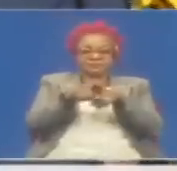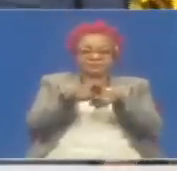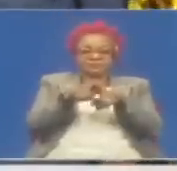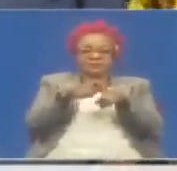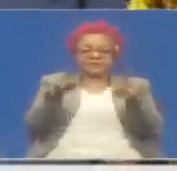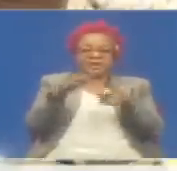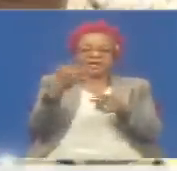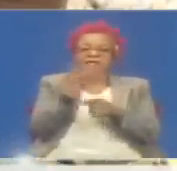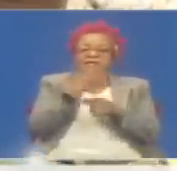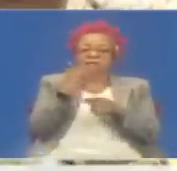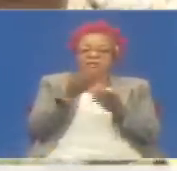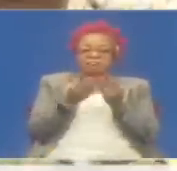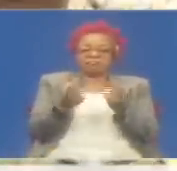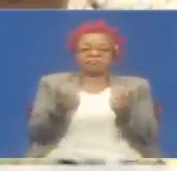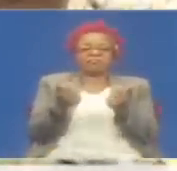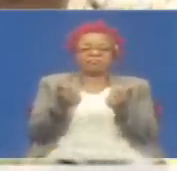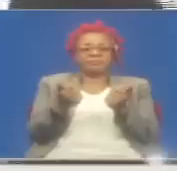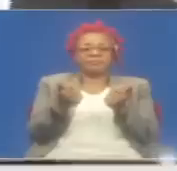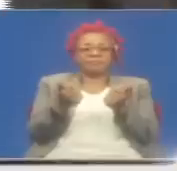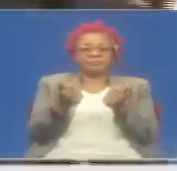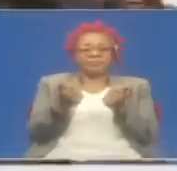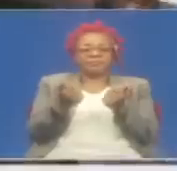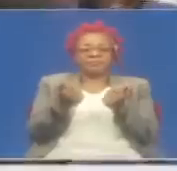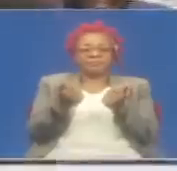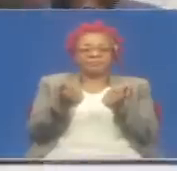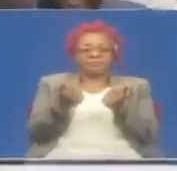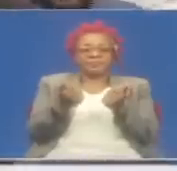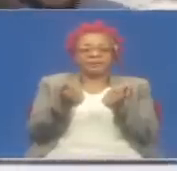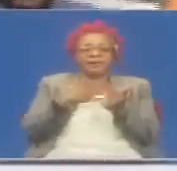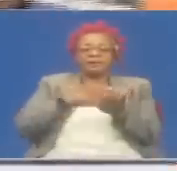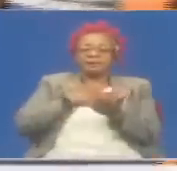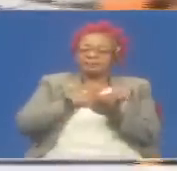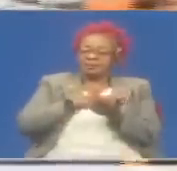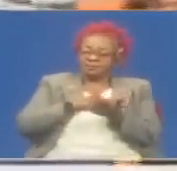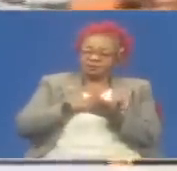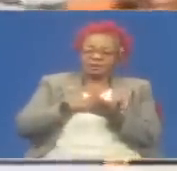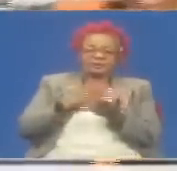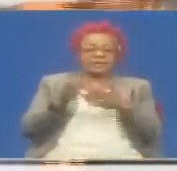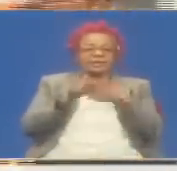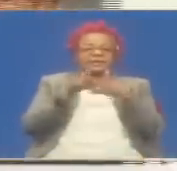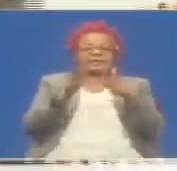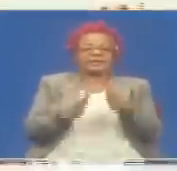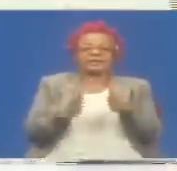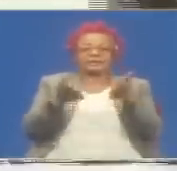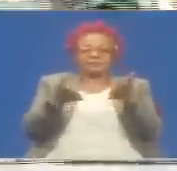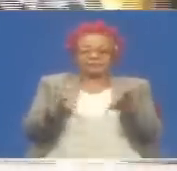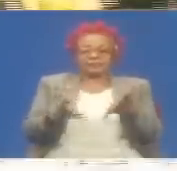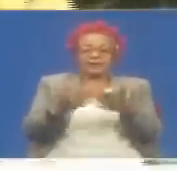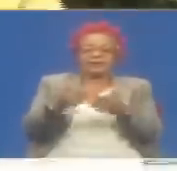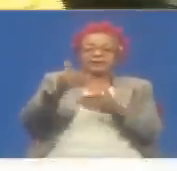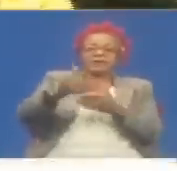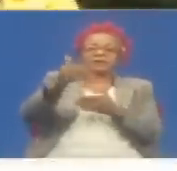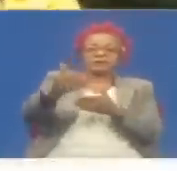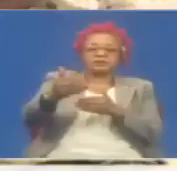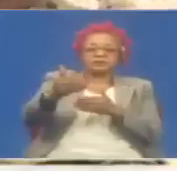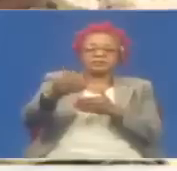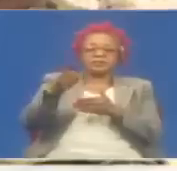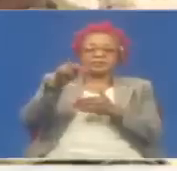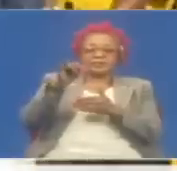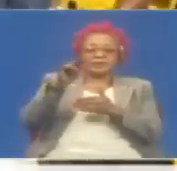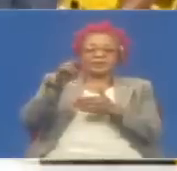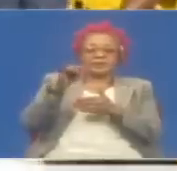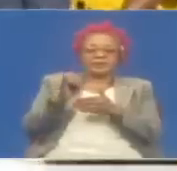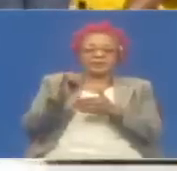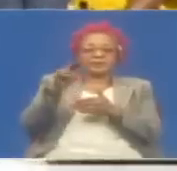Gachagua akampiku. Is one good gentleman, passionate leader of the present and the future. Samson Ndindi